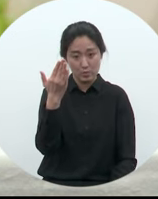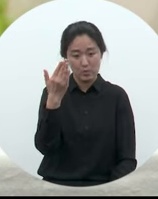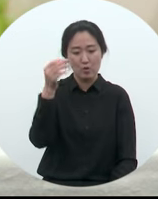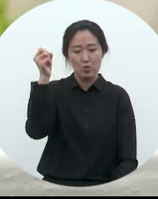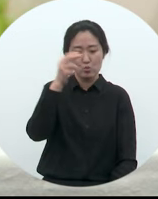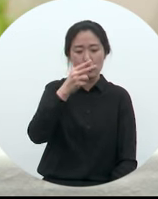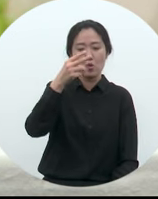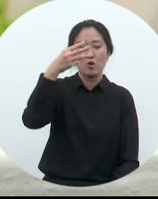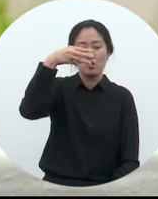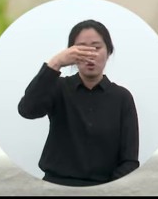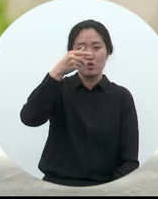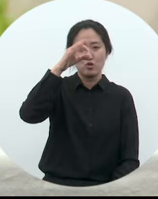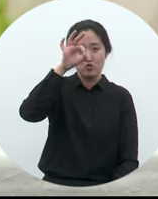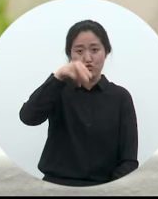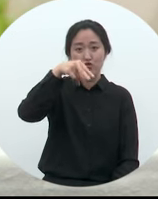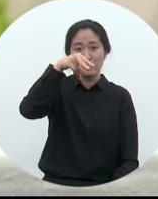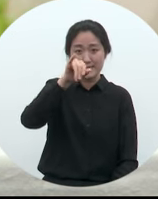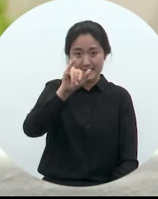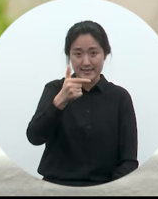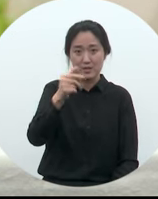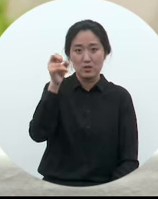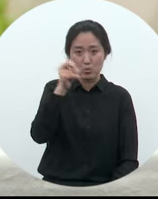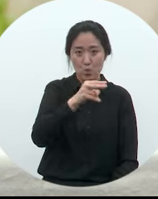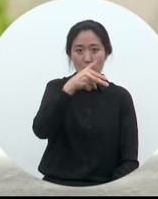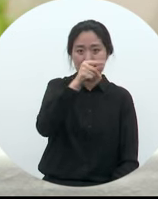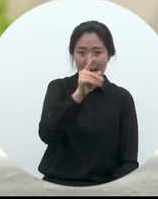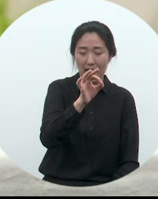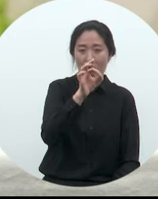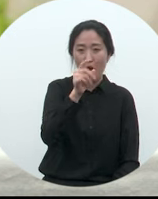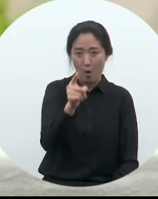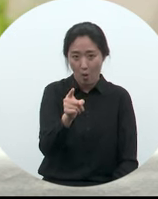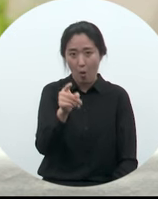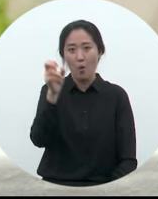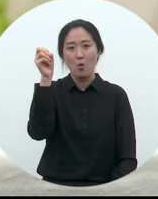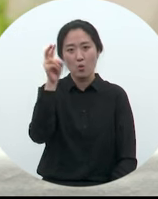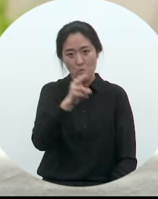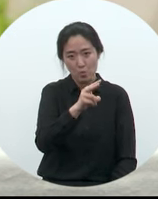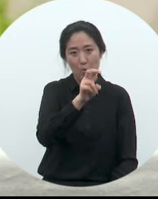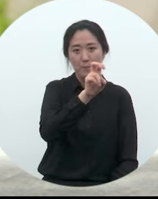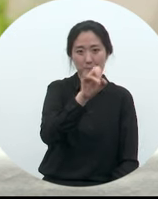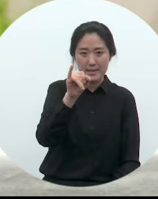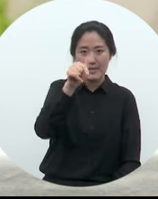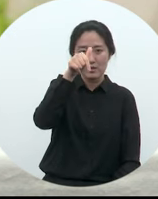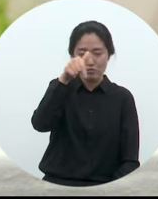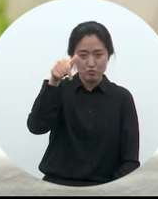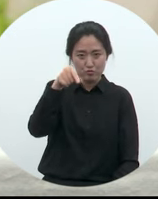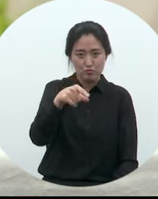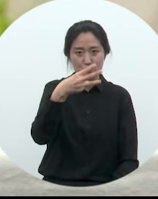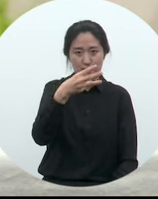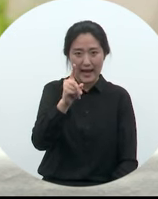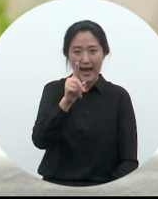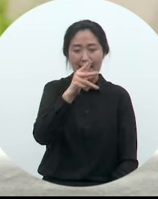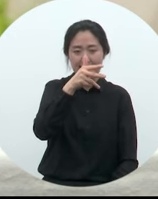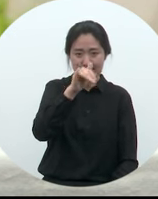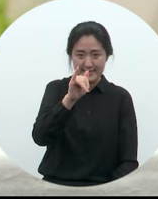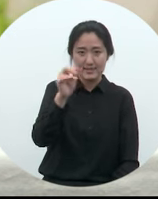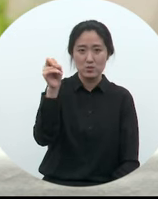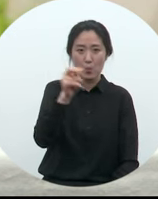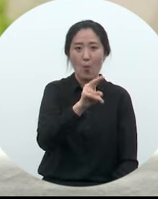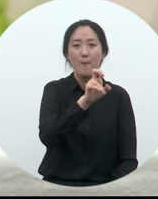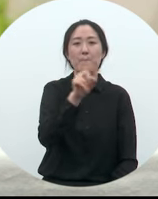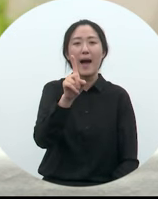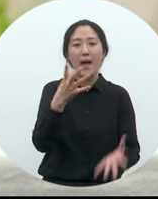아스파라긴산입니다. 뮤신이라는 성분은 장어나, 그 다음에 미꾸라지, 마, 이런 데 많이 들어있는 게